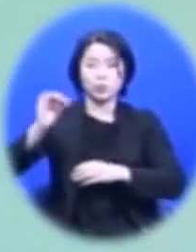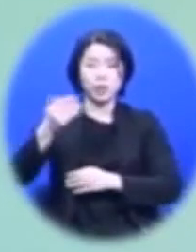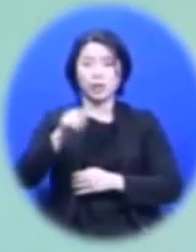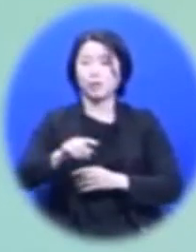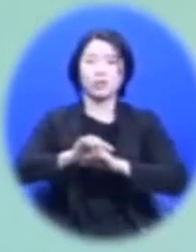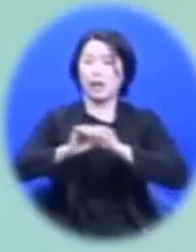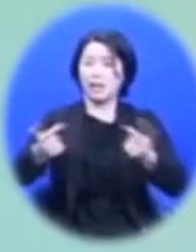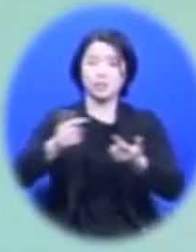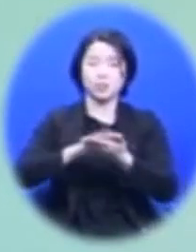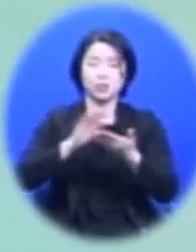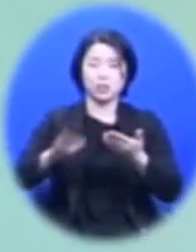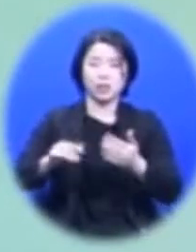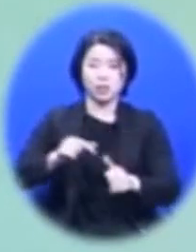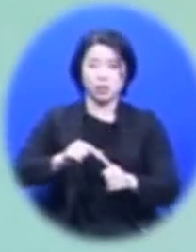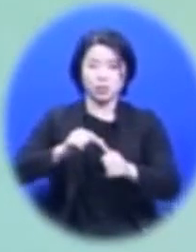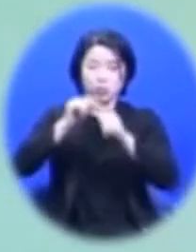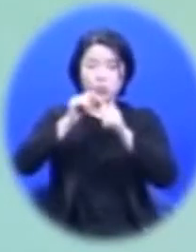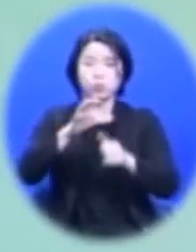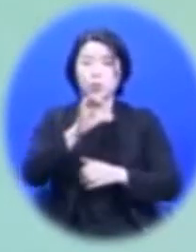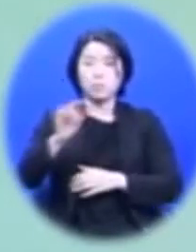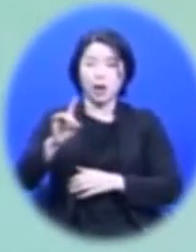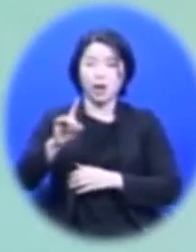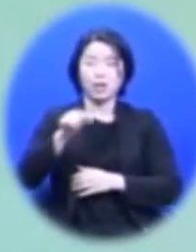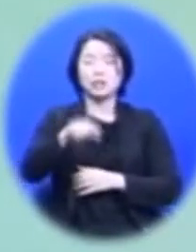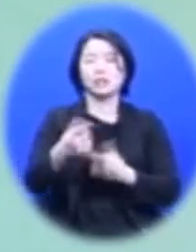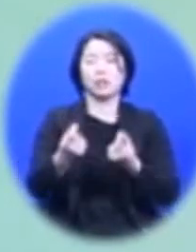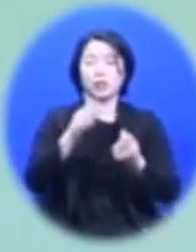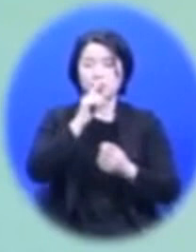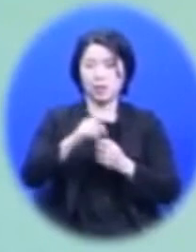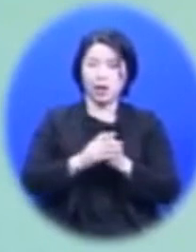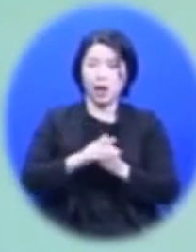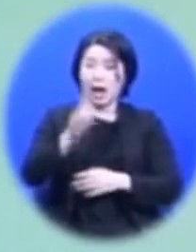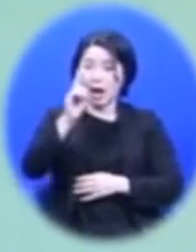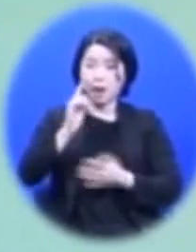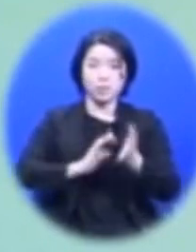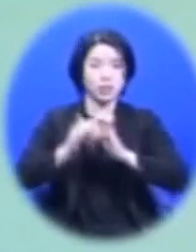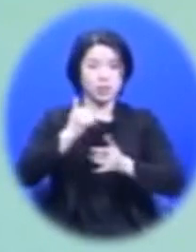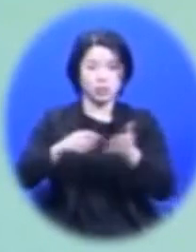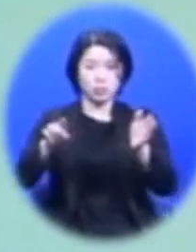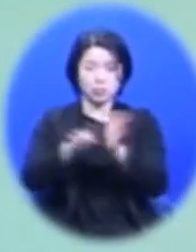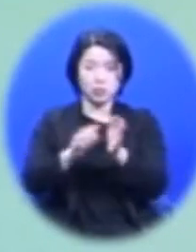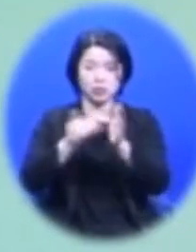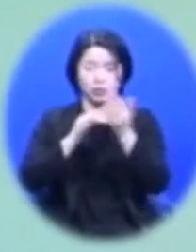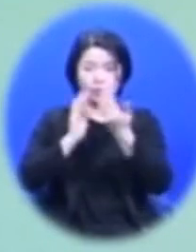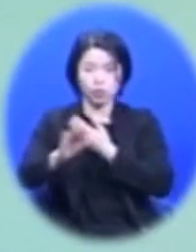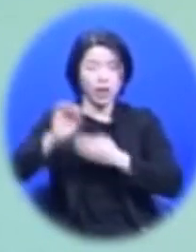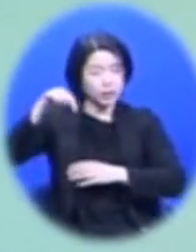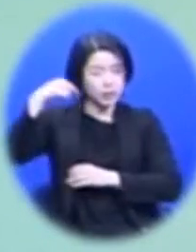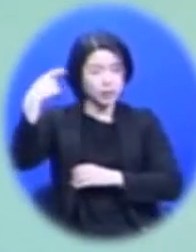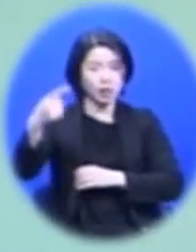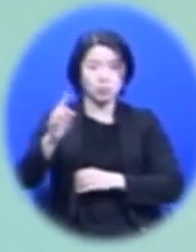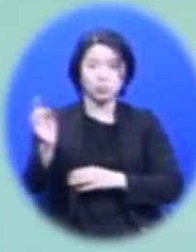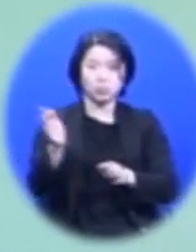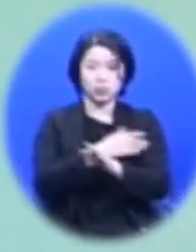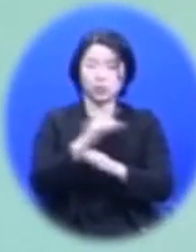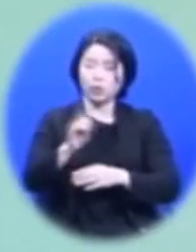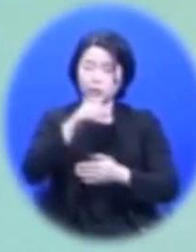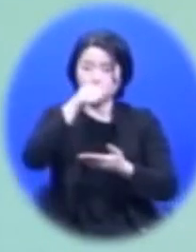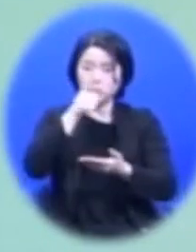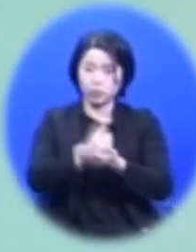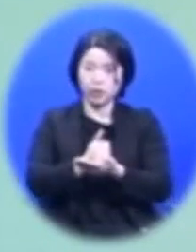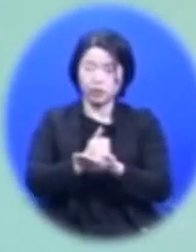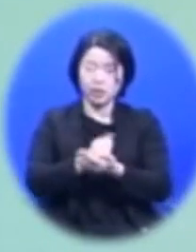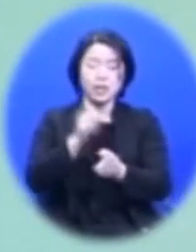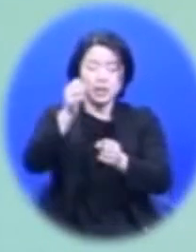아닙니다. 구원파는 그렇게 말합니다. 한번 예수를 믿고 나면 그 다음부터는 어떤 죄를 지어도 이미 다